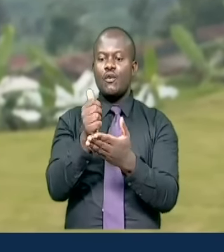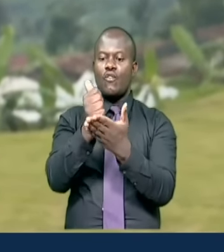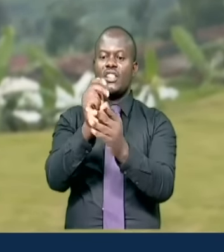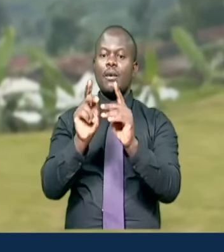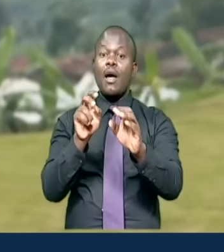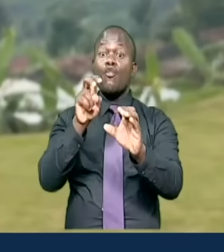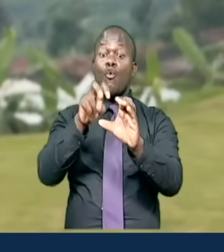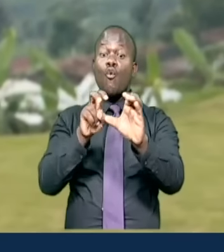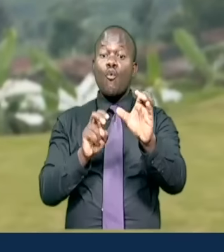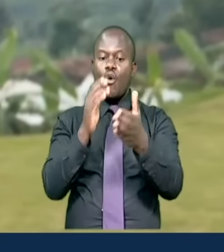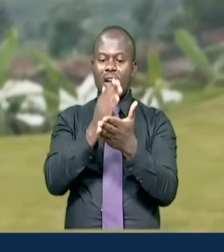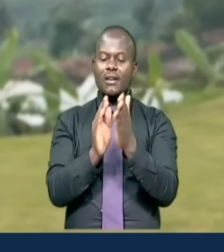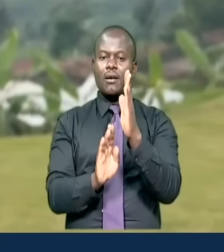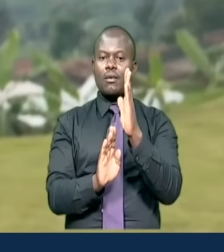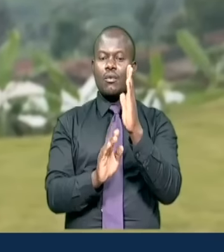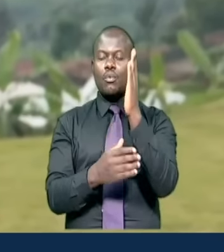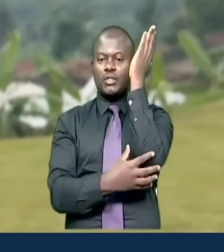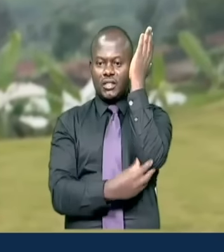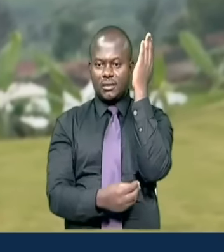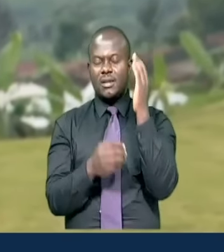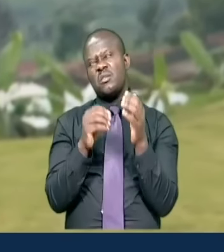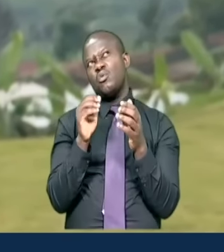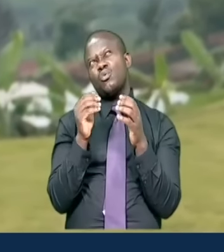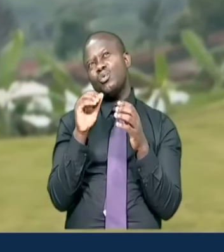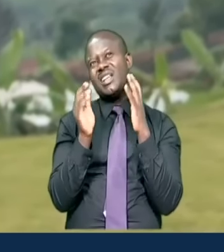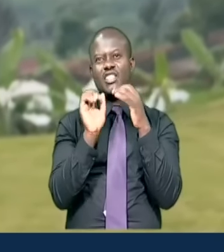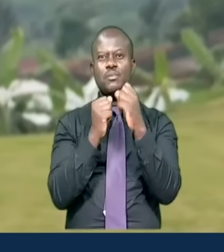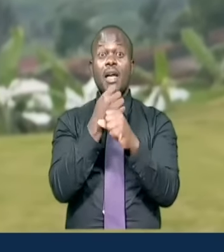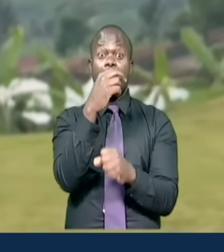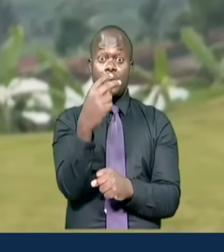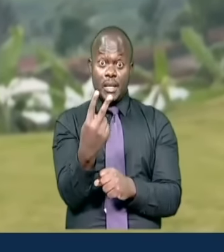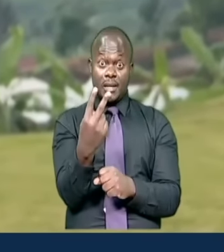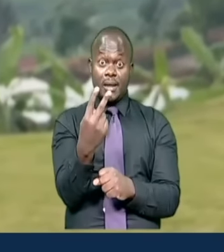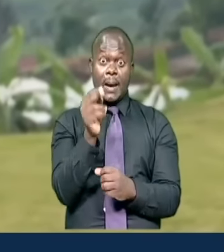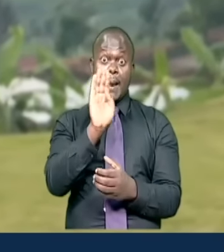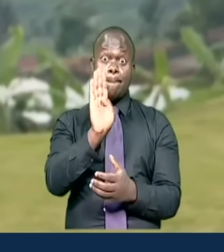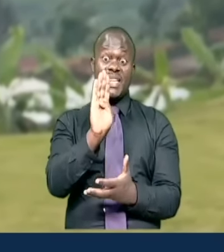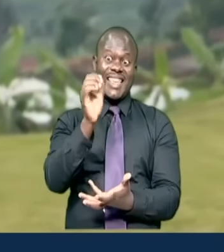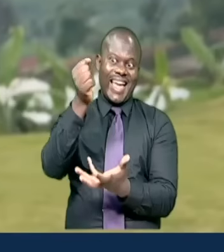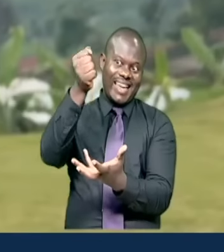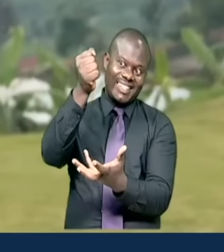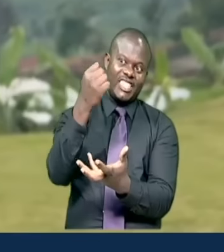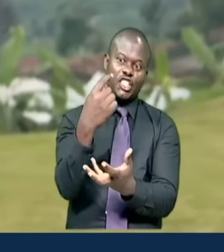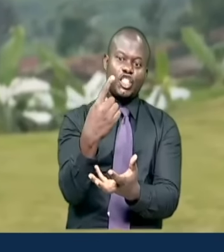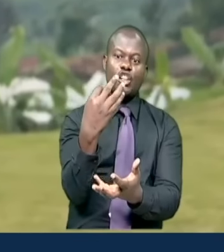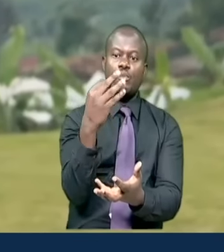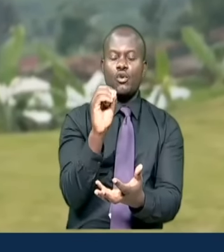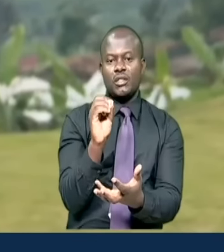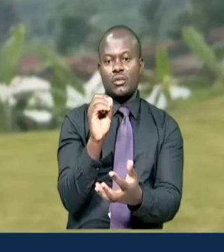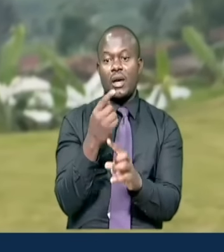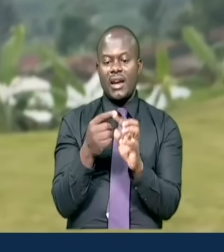ni miliyari zisaga 130, ariko kuri izo hiyongeraho inguzanyo